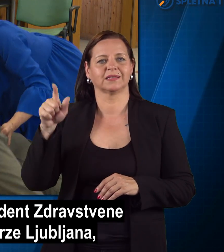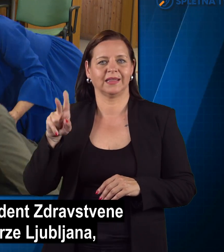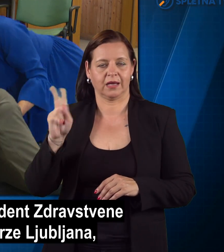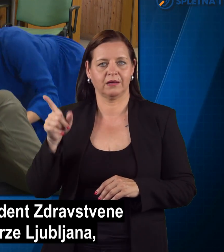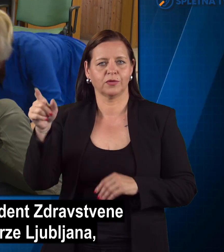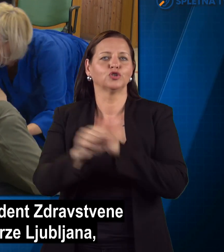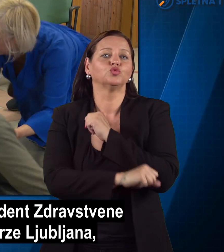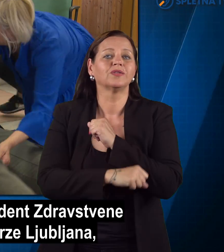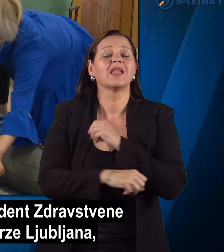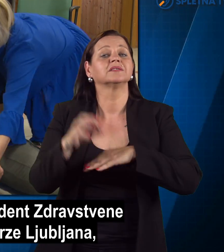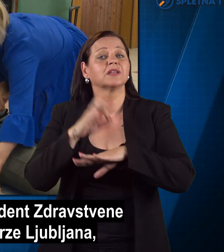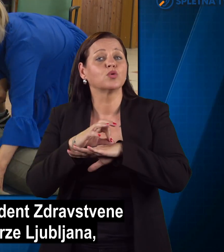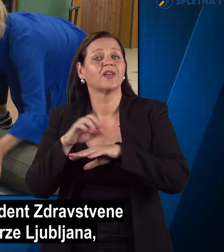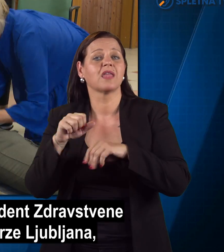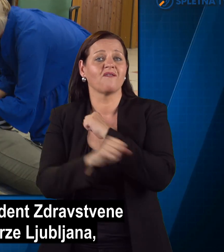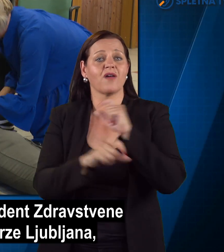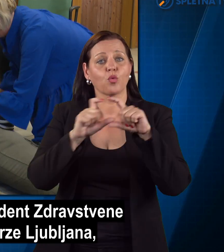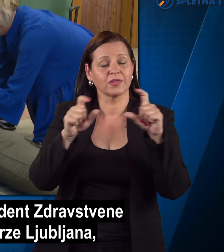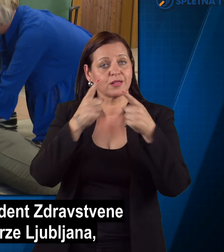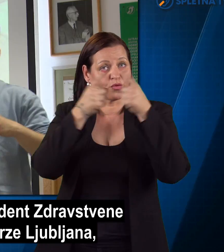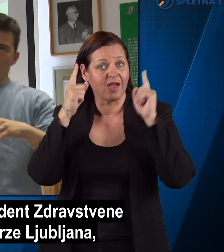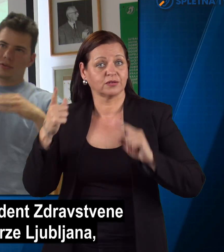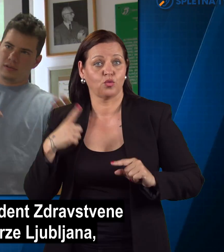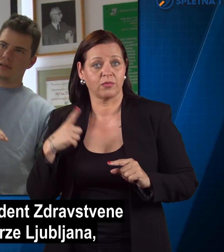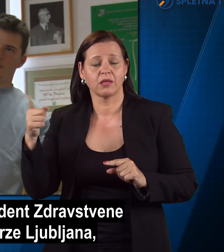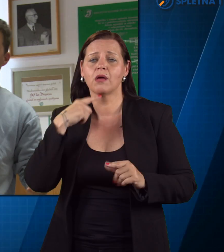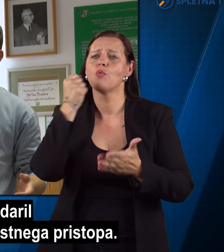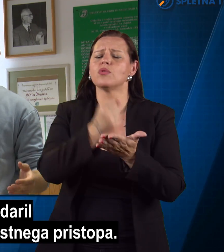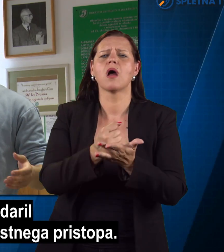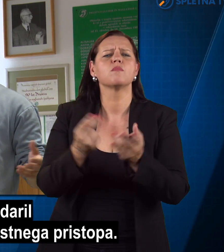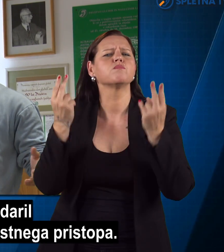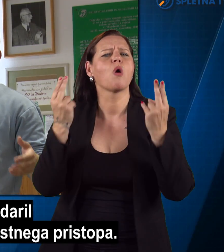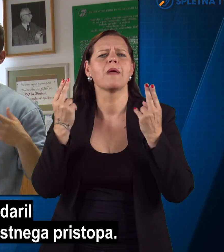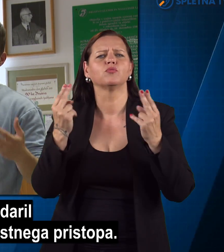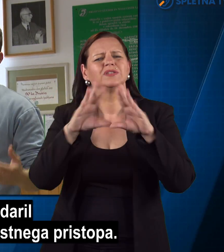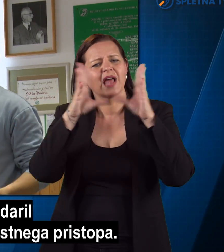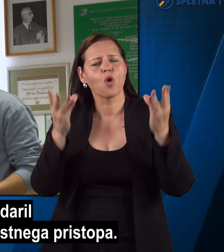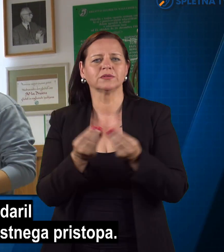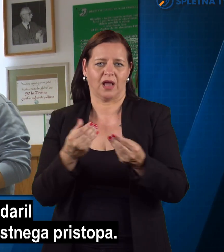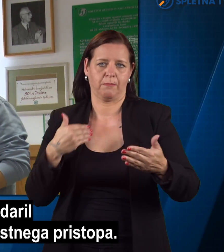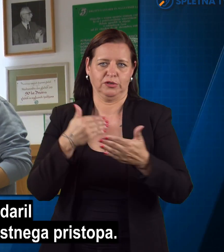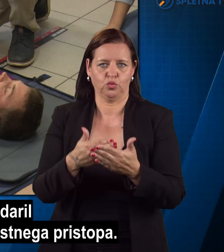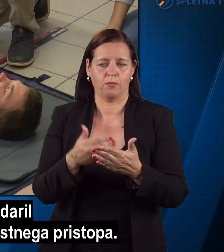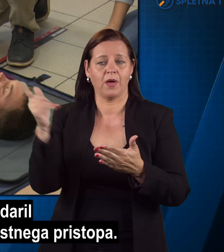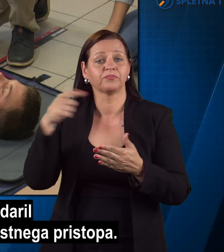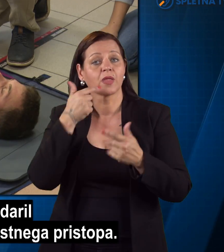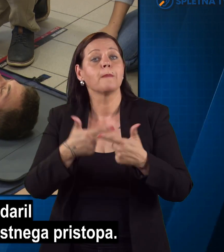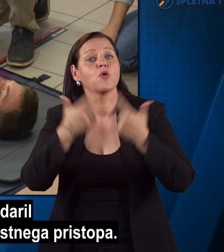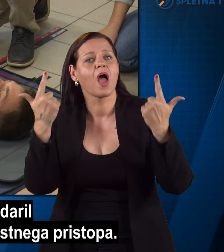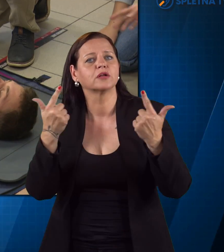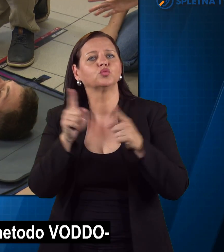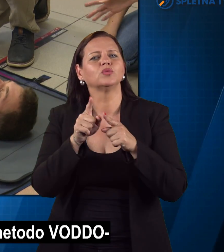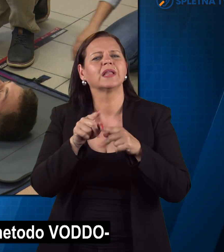Jakob Praznik, študent Zdravstvene fakultete Univerze Ljubljana, je poudaril pomembnost celostnega